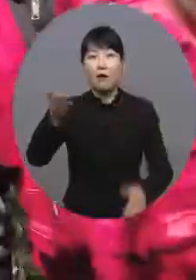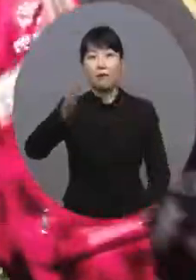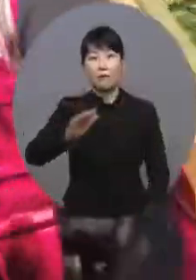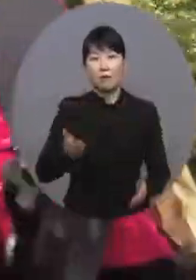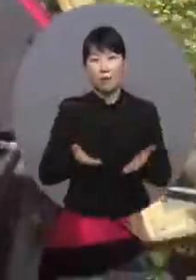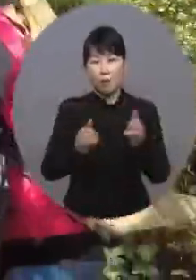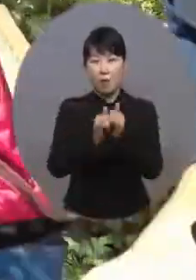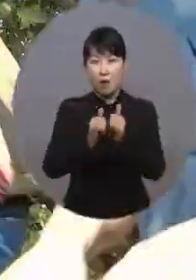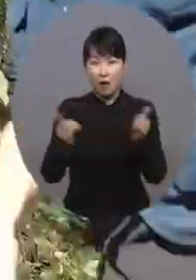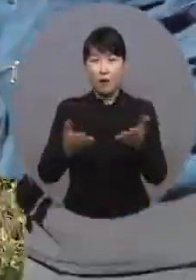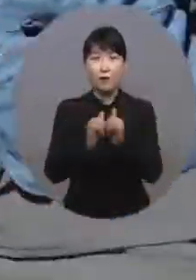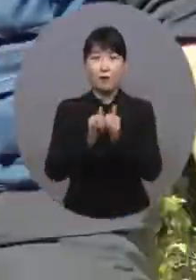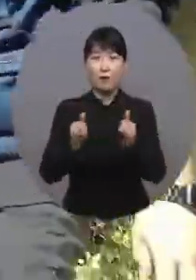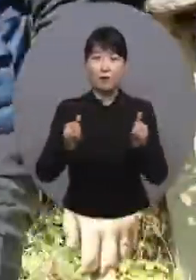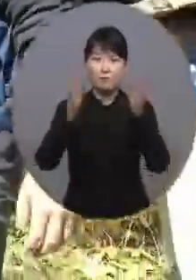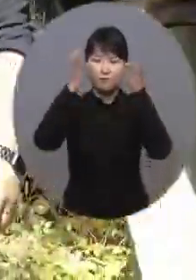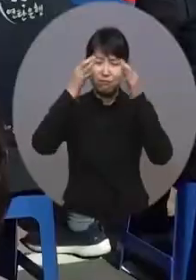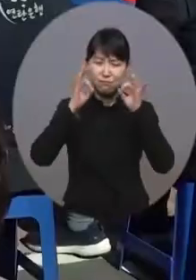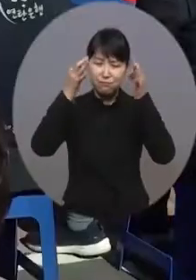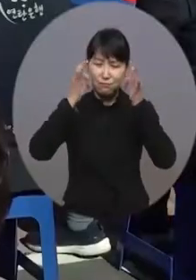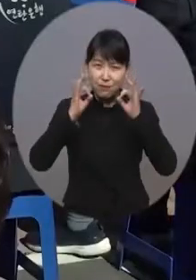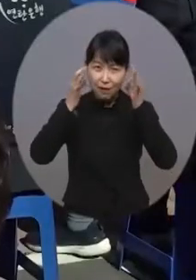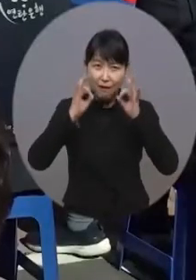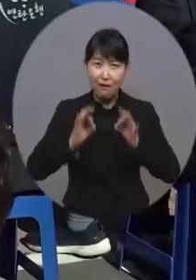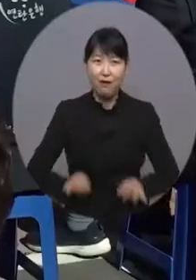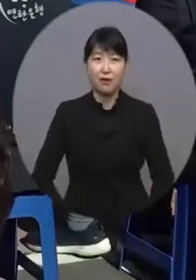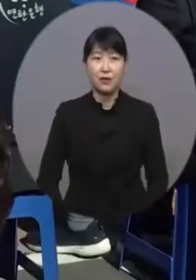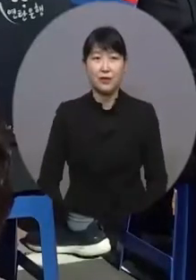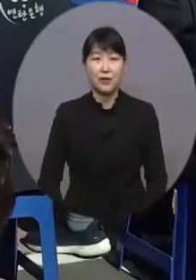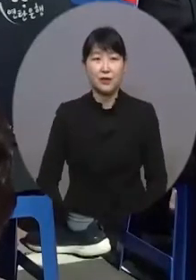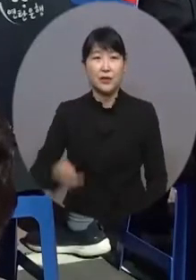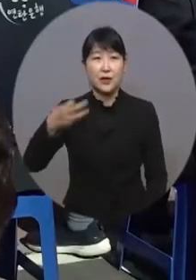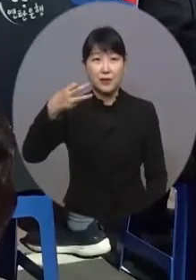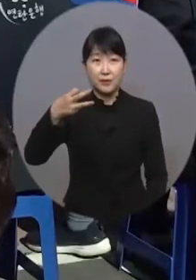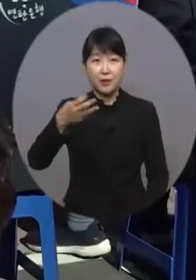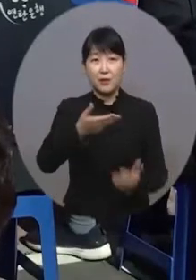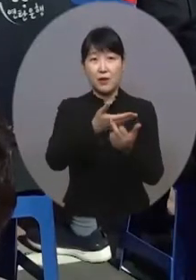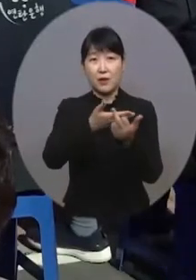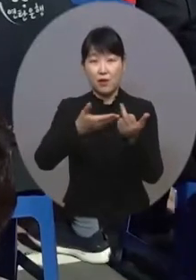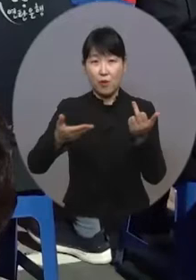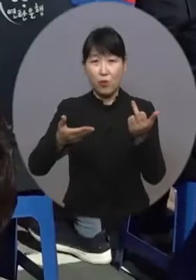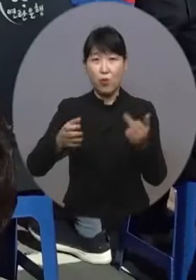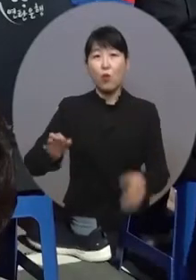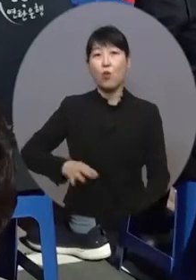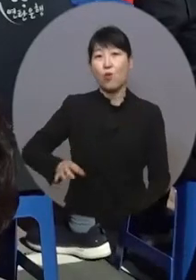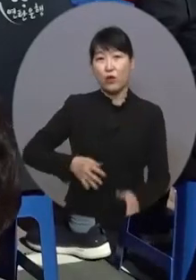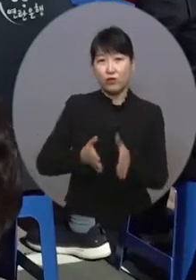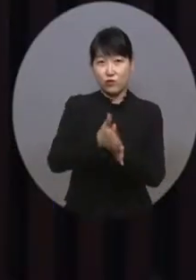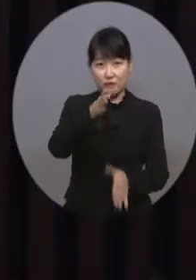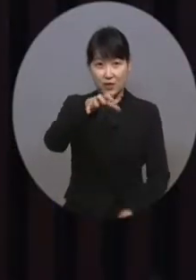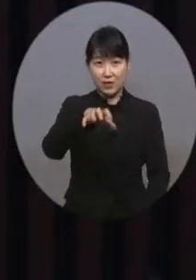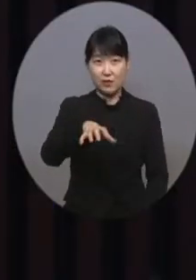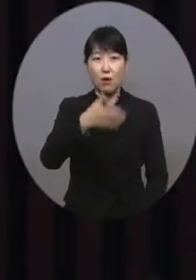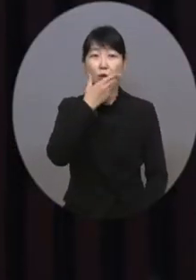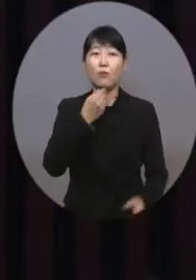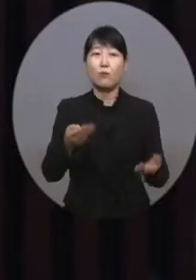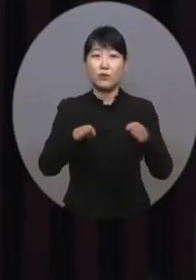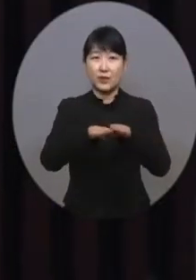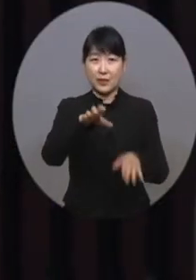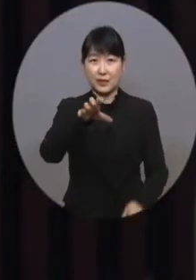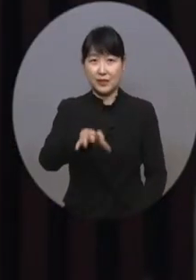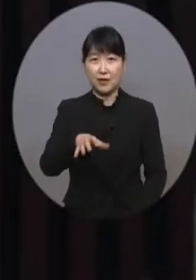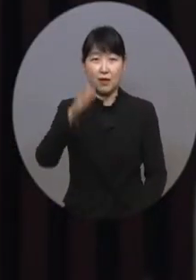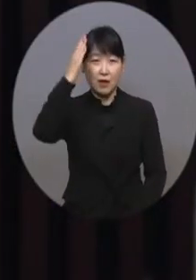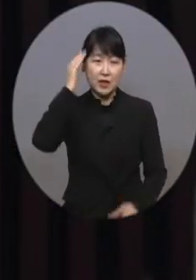자원봉사자와 직원들은 구슬땀을 흘립니다. 13일 강원도 원주시 밥상공동체 종합사회복지관 앞마당에서 연탄은행